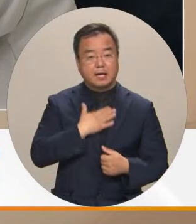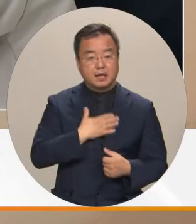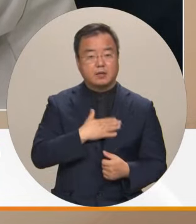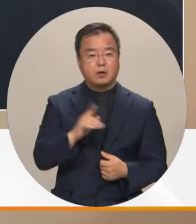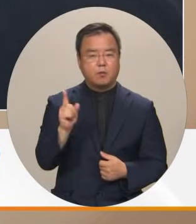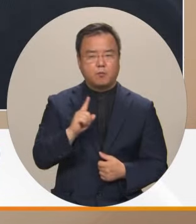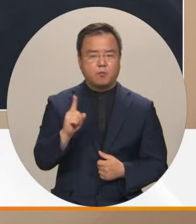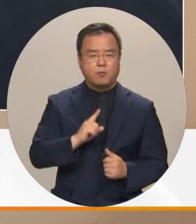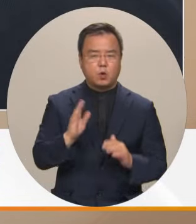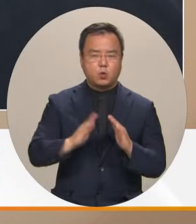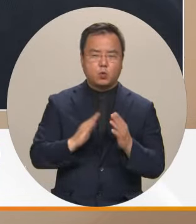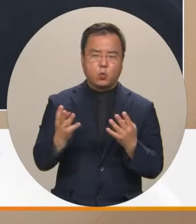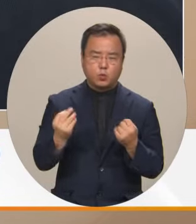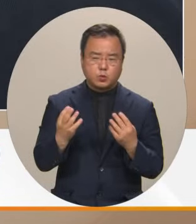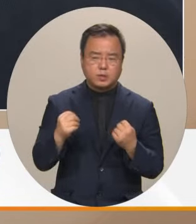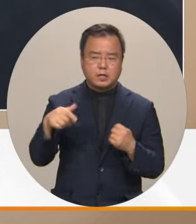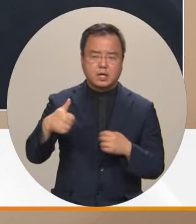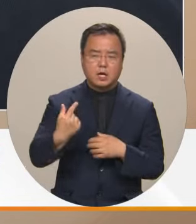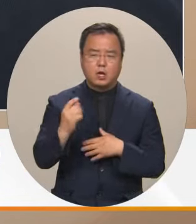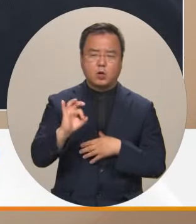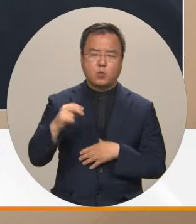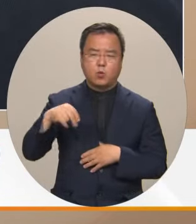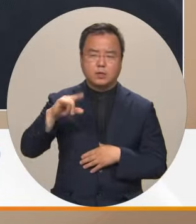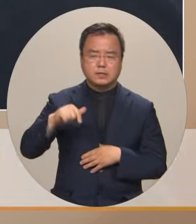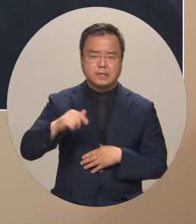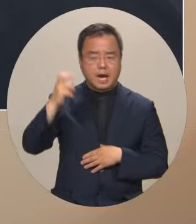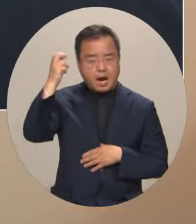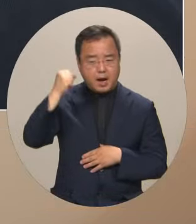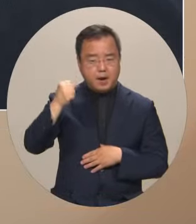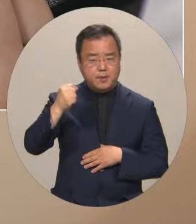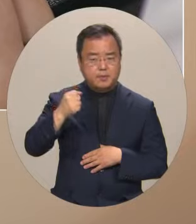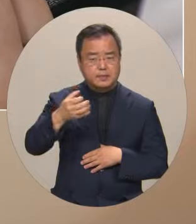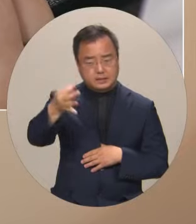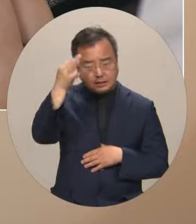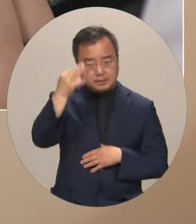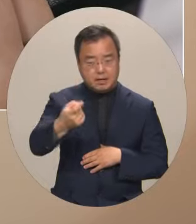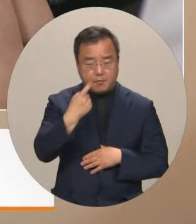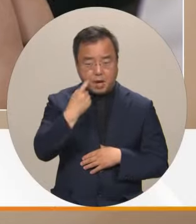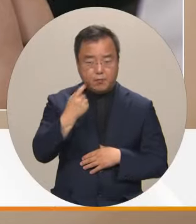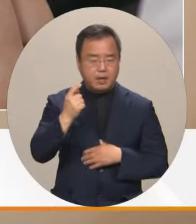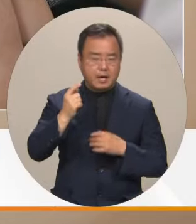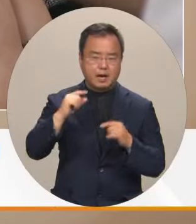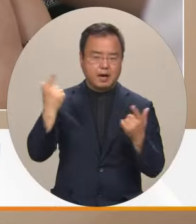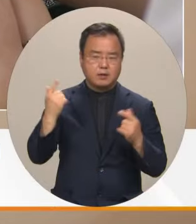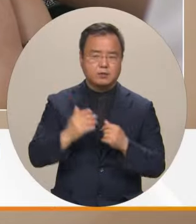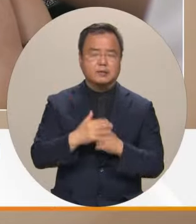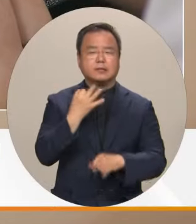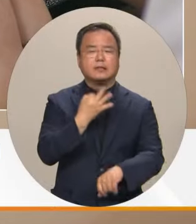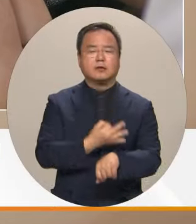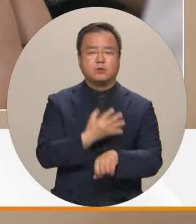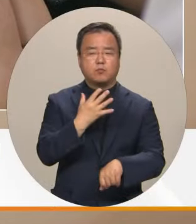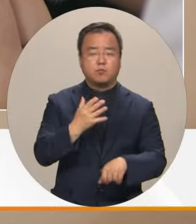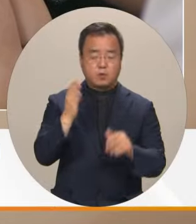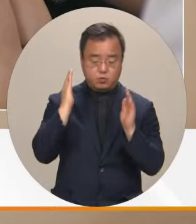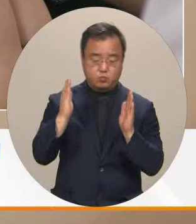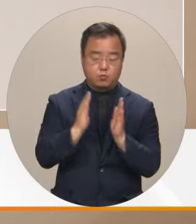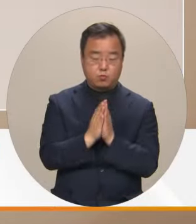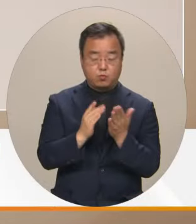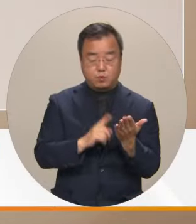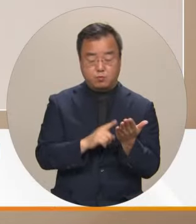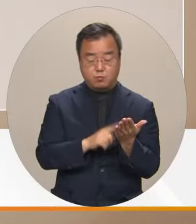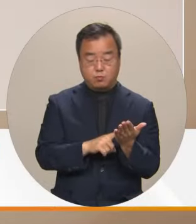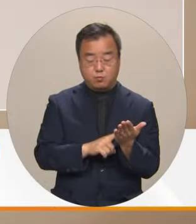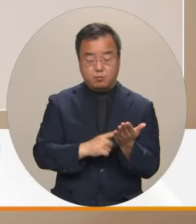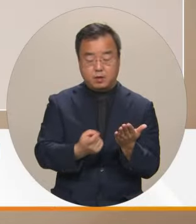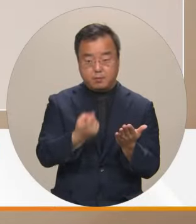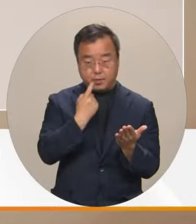암기한다 뭐 스킬을 익힌다는게 개념이 아니고요 그런 단순한 우리가 교과서적인 교과서에서 배운 학습 내용을